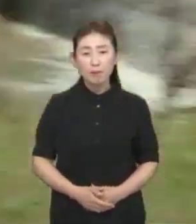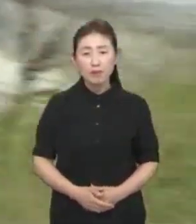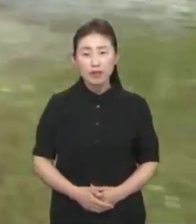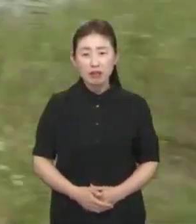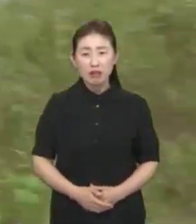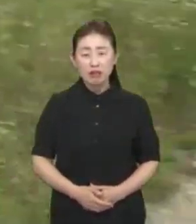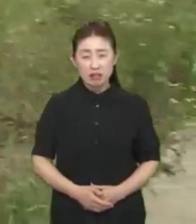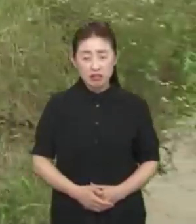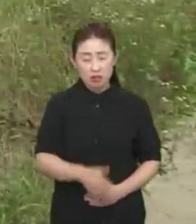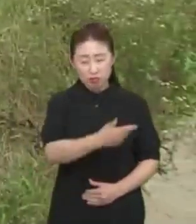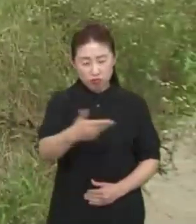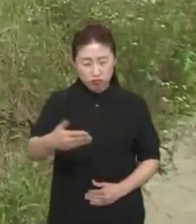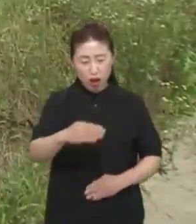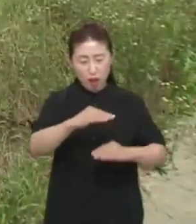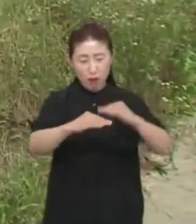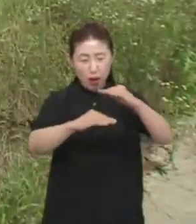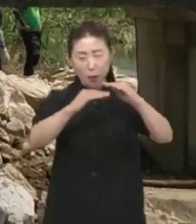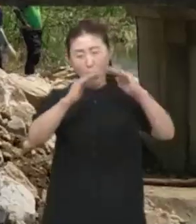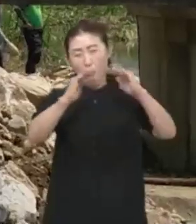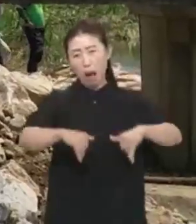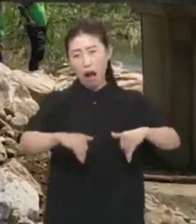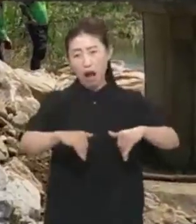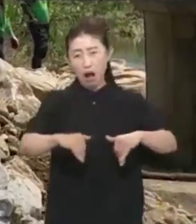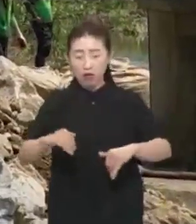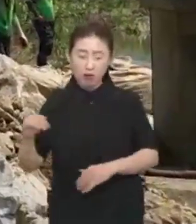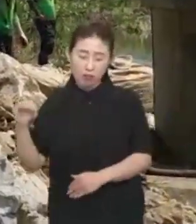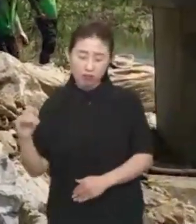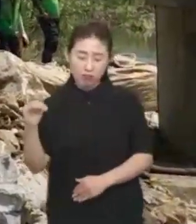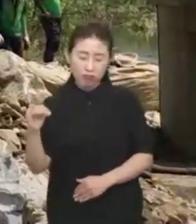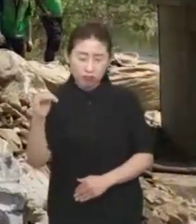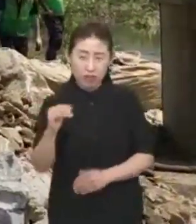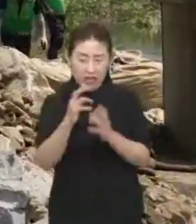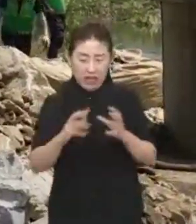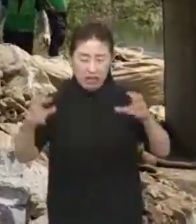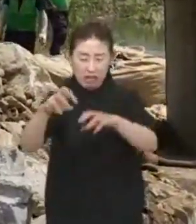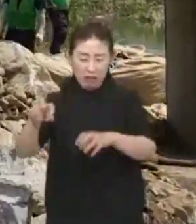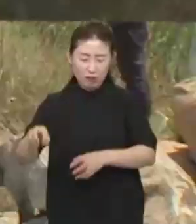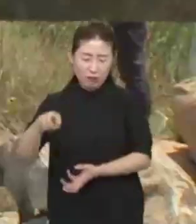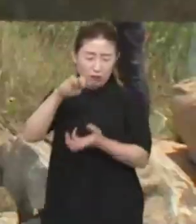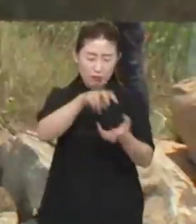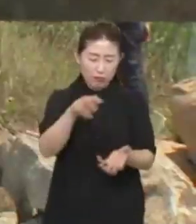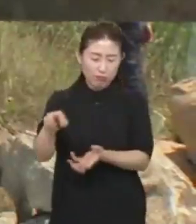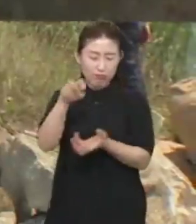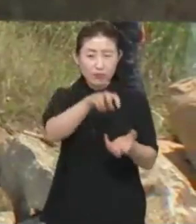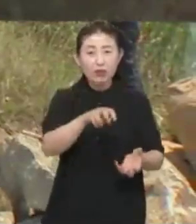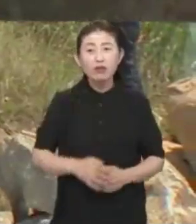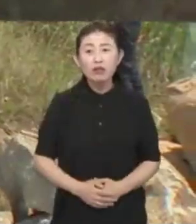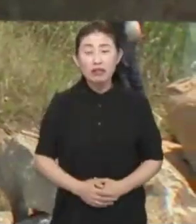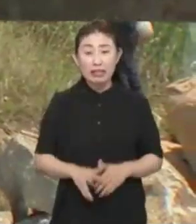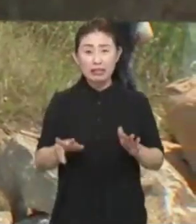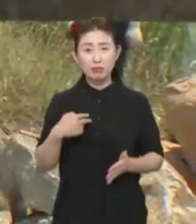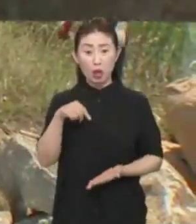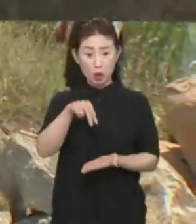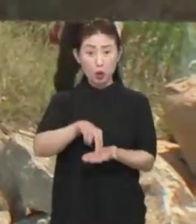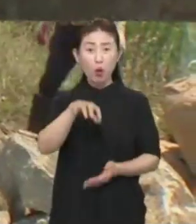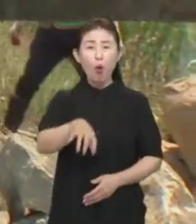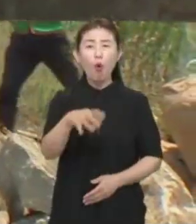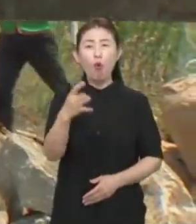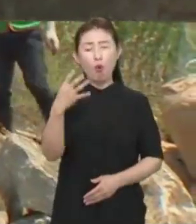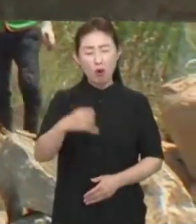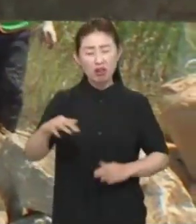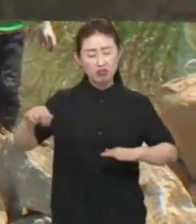폭삭 내려앉은 제방 옆에서 굴삭기가 흙 포대자루를 하나둘씩 퍼나릅니다. 제가 지금 서 있는 이곳은